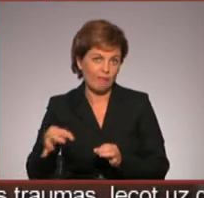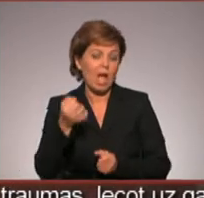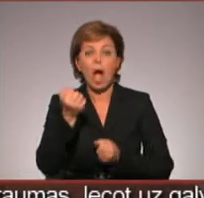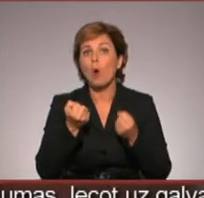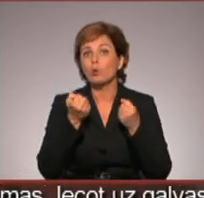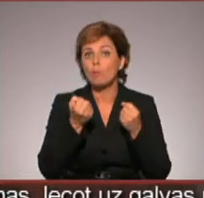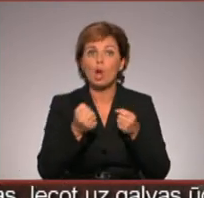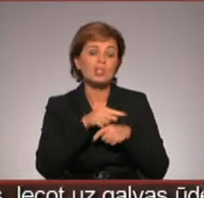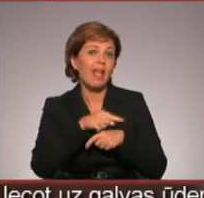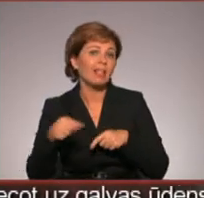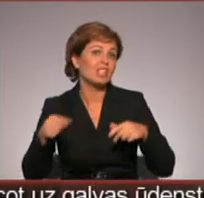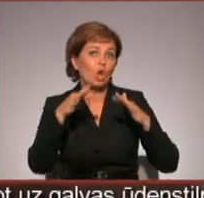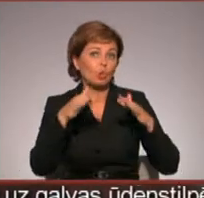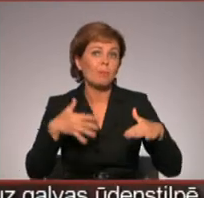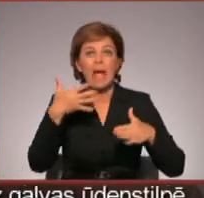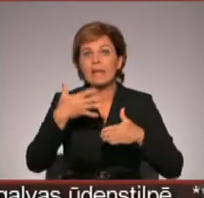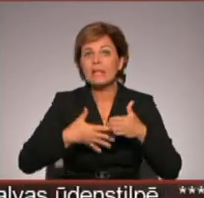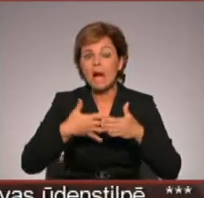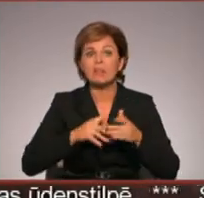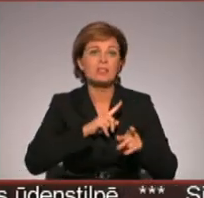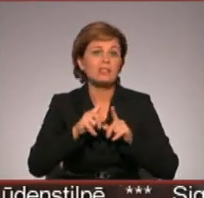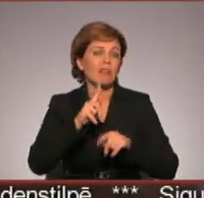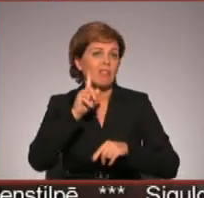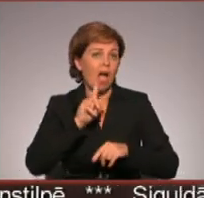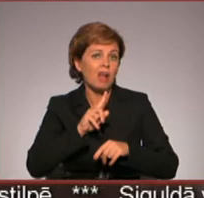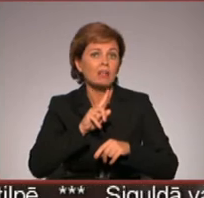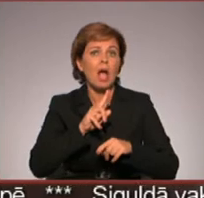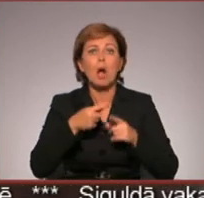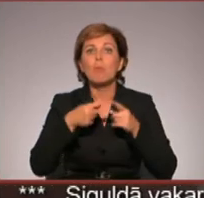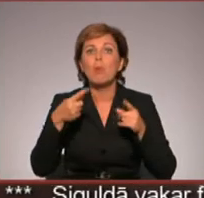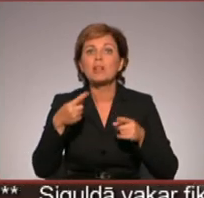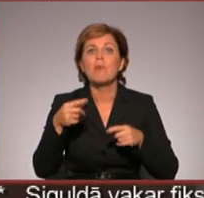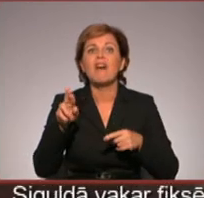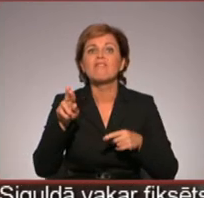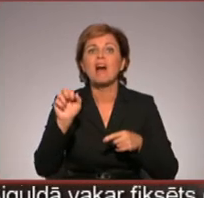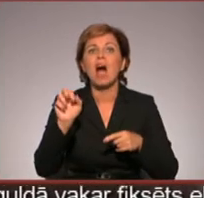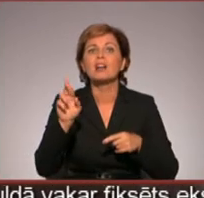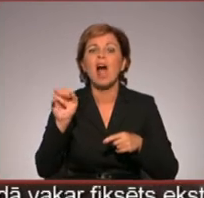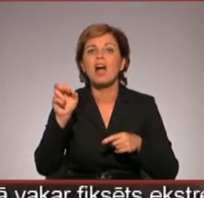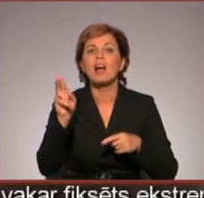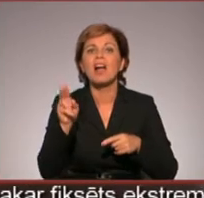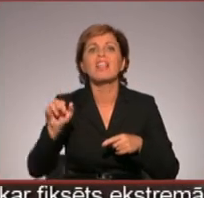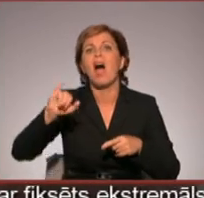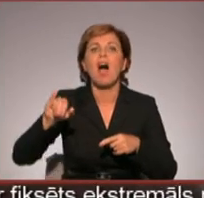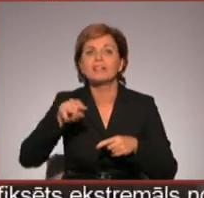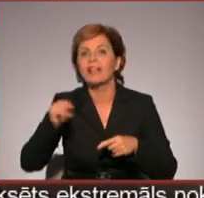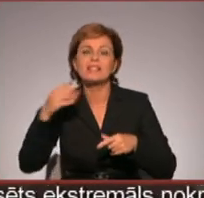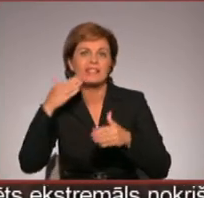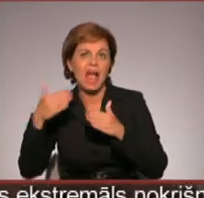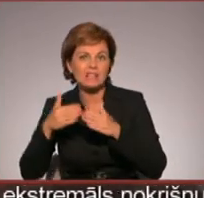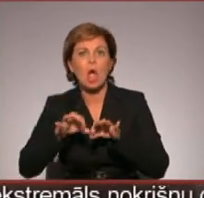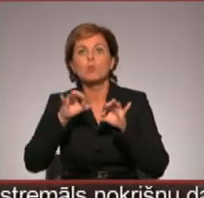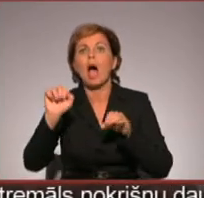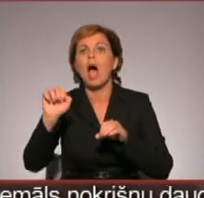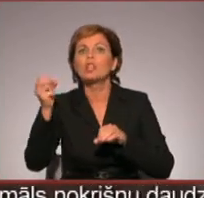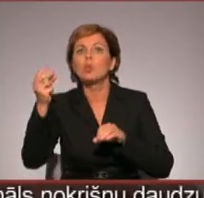Autobraucējiem līdz pat rudenim jārēķinās ar satiksmes neērtībām ceļa posmā no Varakļāniem līdz Rēzeknei. Jau uzsākti ceļa seguma rekonstrukcijas darbi